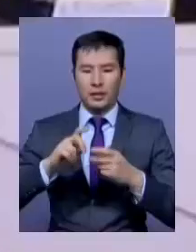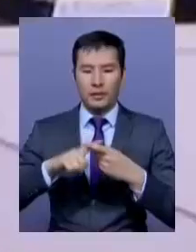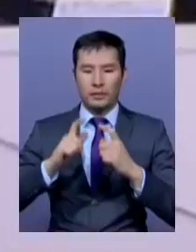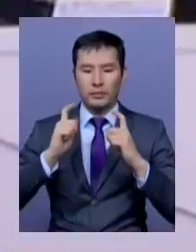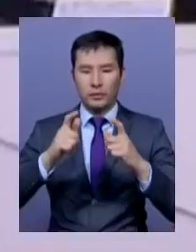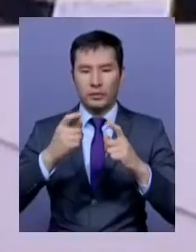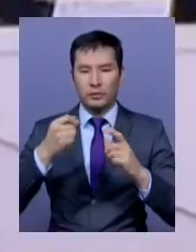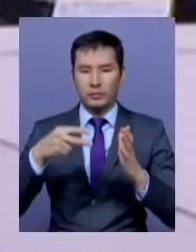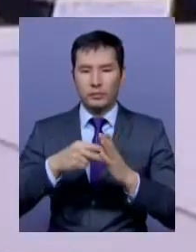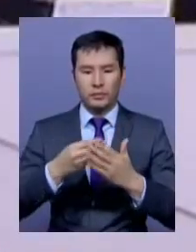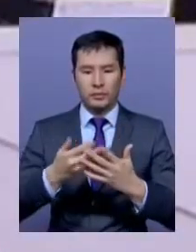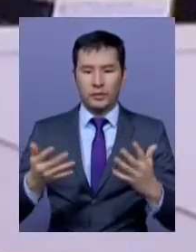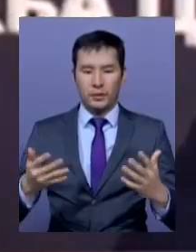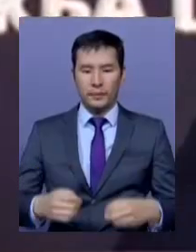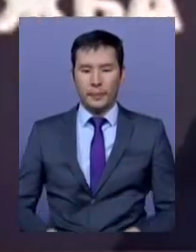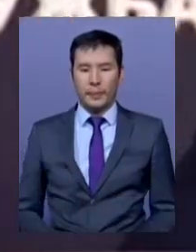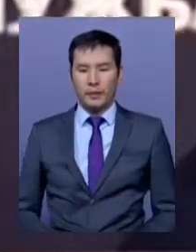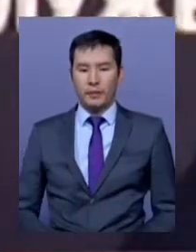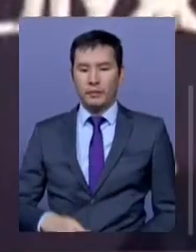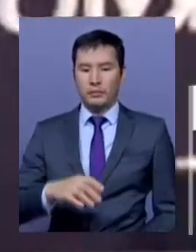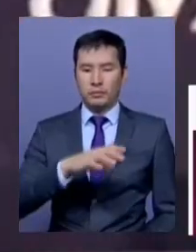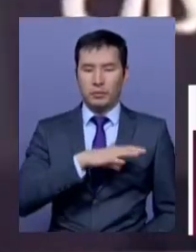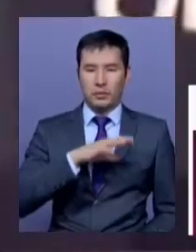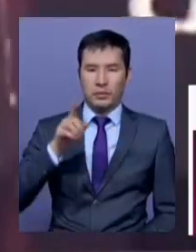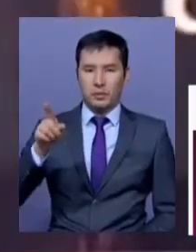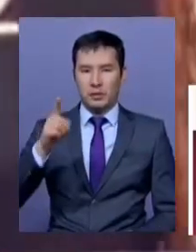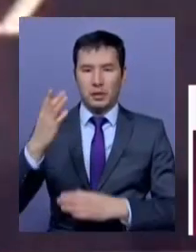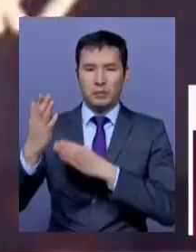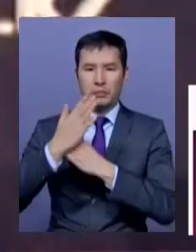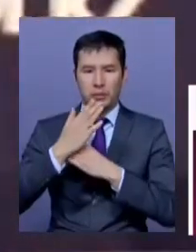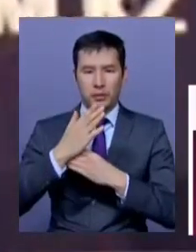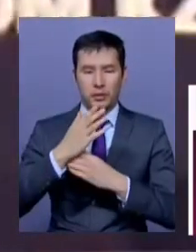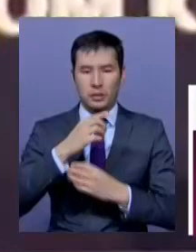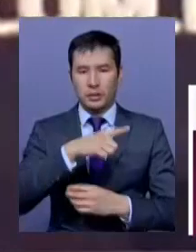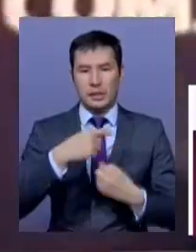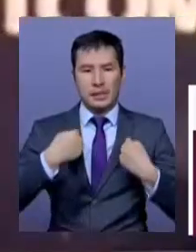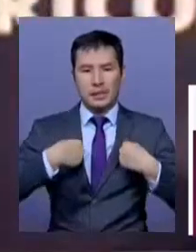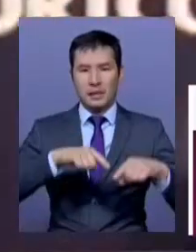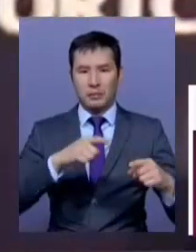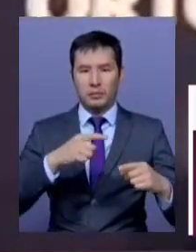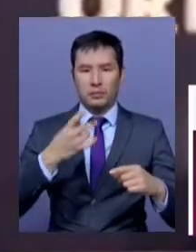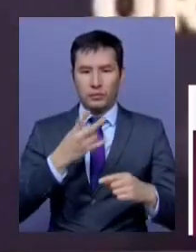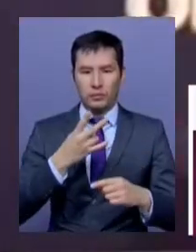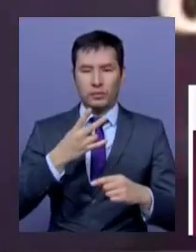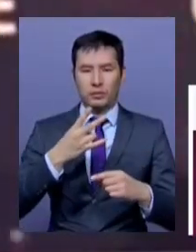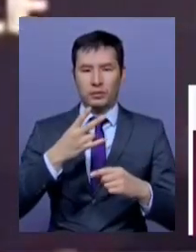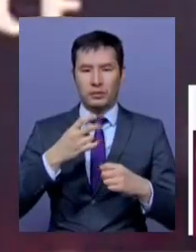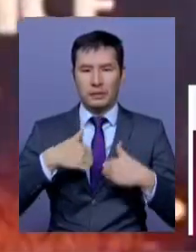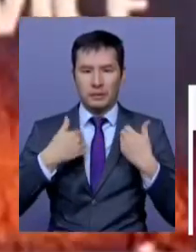Бүгінгі уақытта Қазақстанның екі өңірінде бірнеше мектептерде және бір